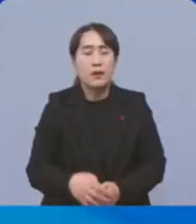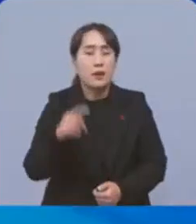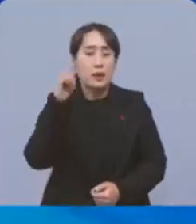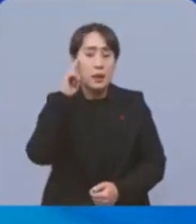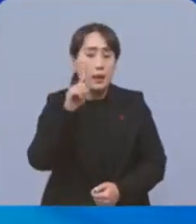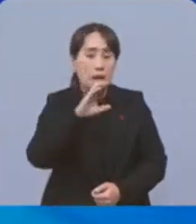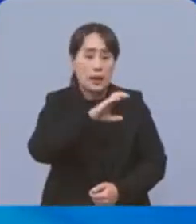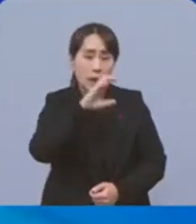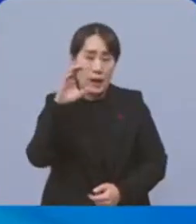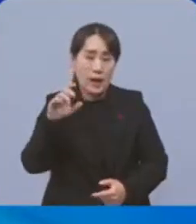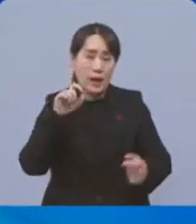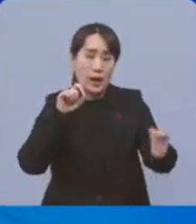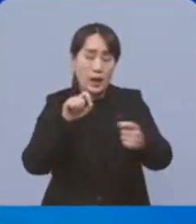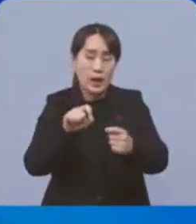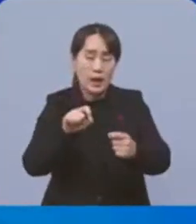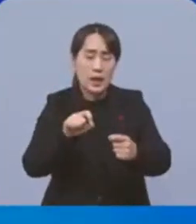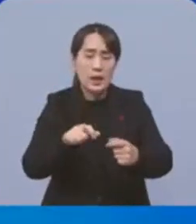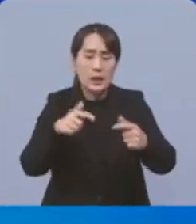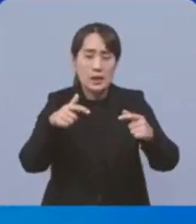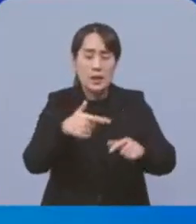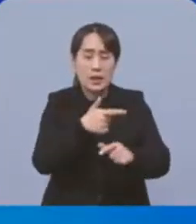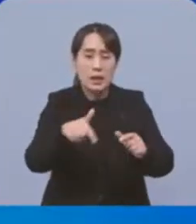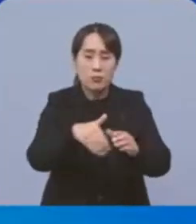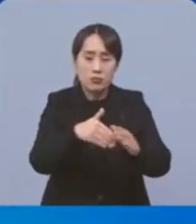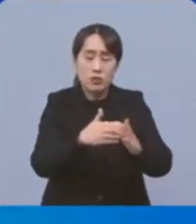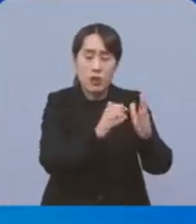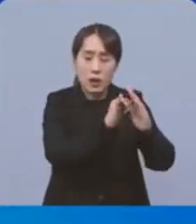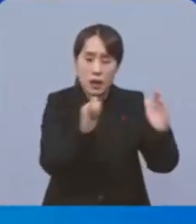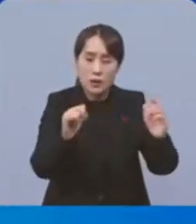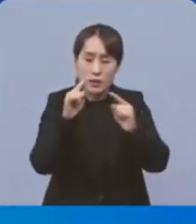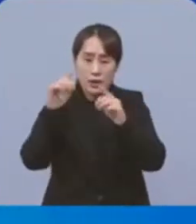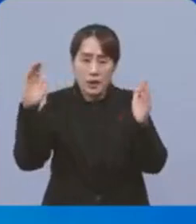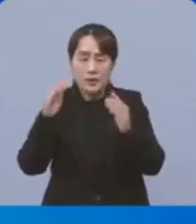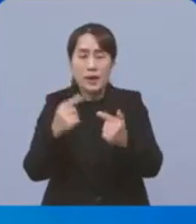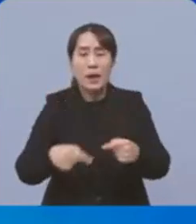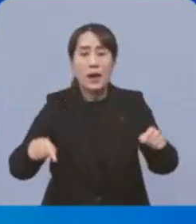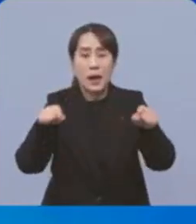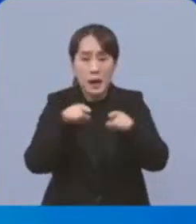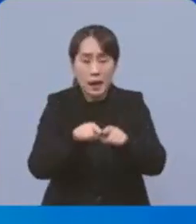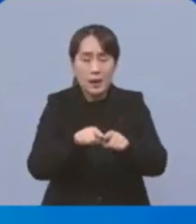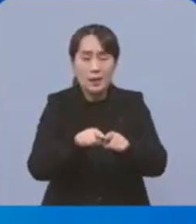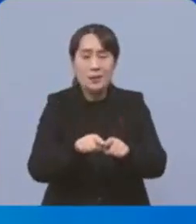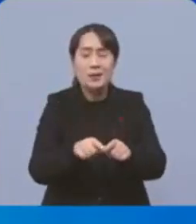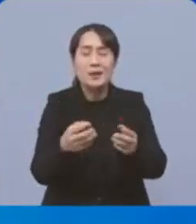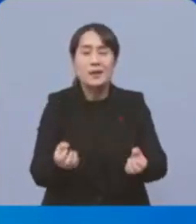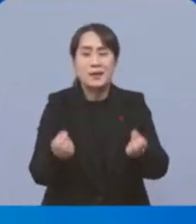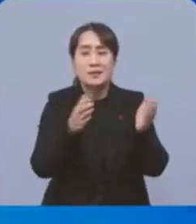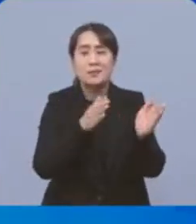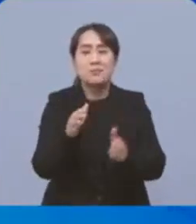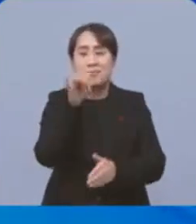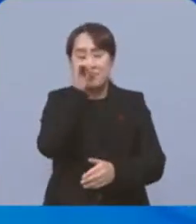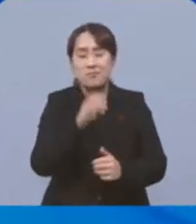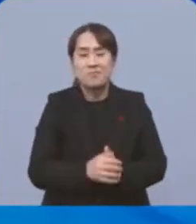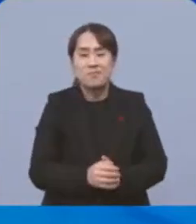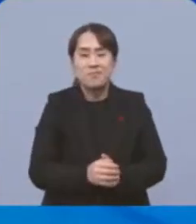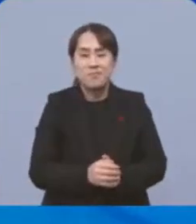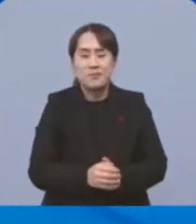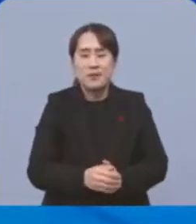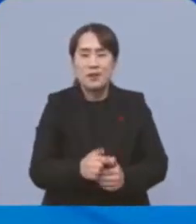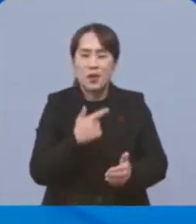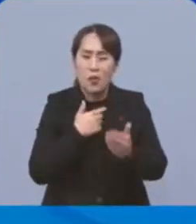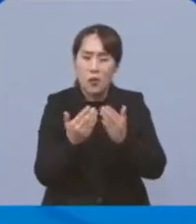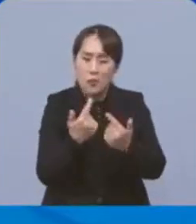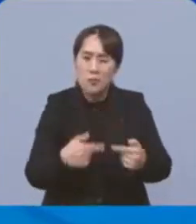내일 성탄절을 앞두고 지역 다문화 가족과 대학생들이 함께하는 특별한 자리가 마련됐습니다. 이색